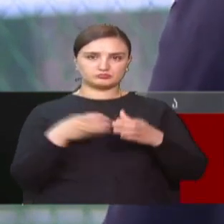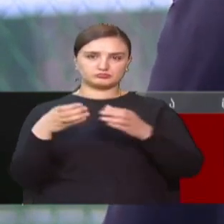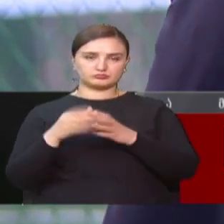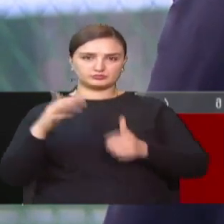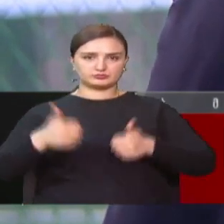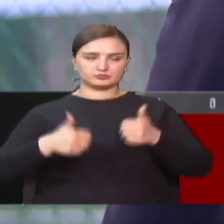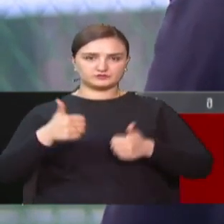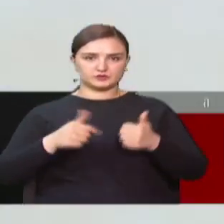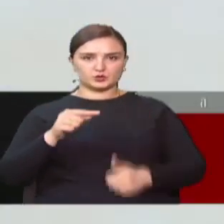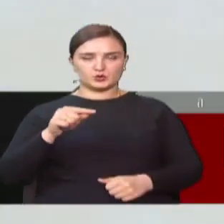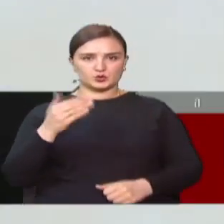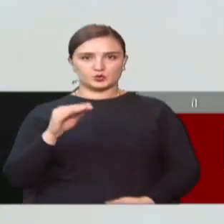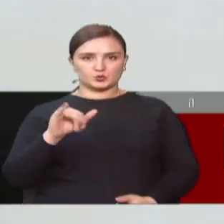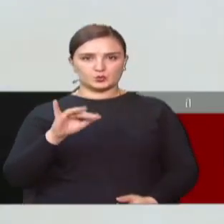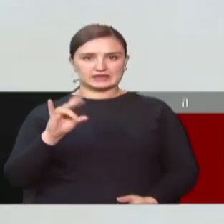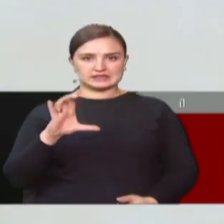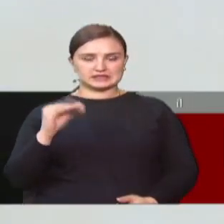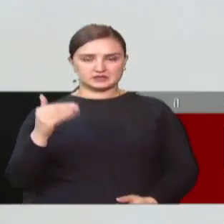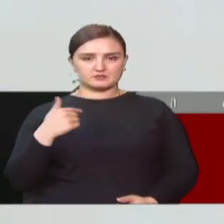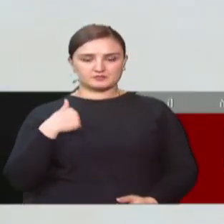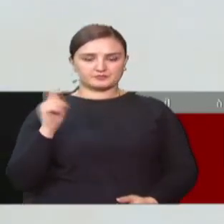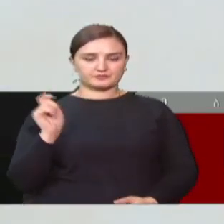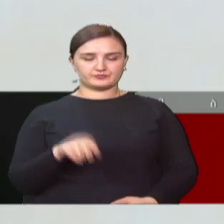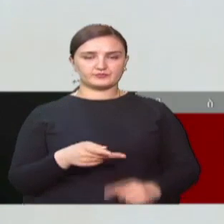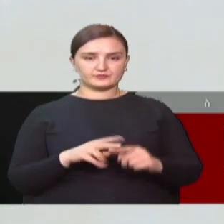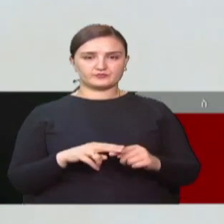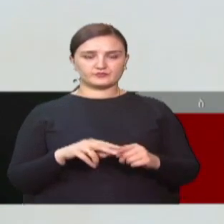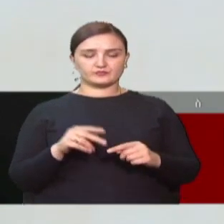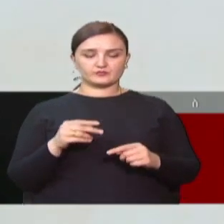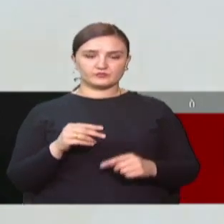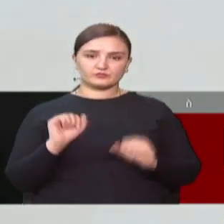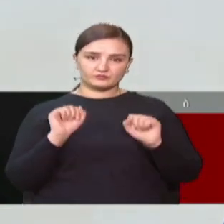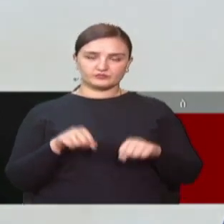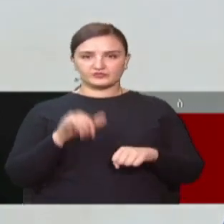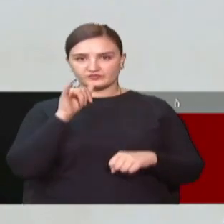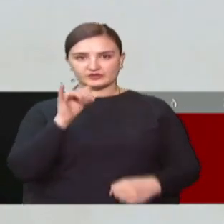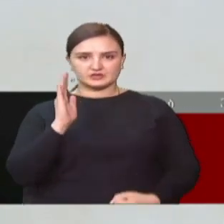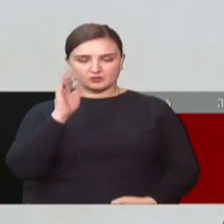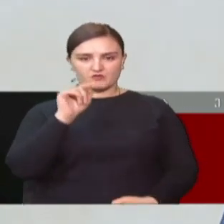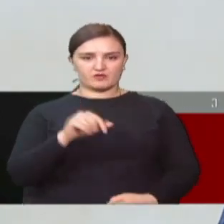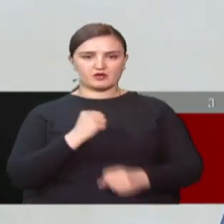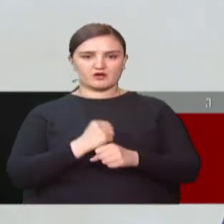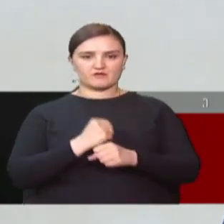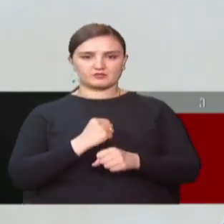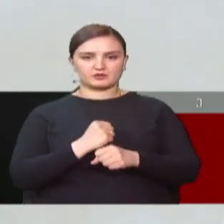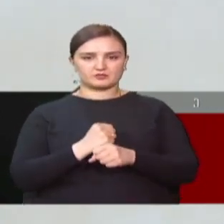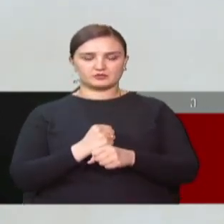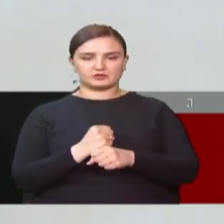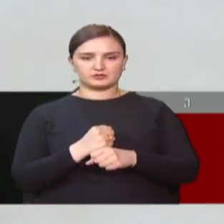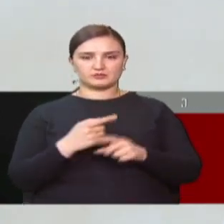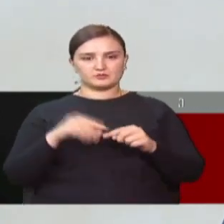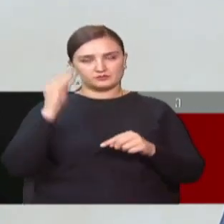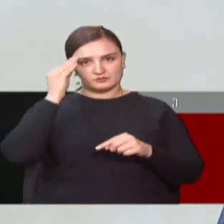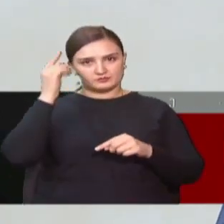უმასპინძლებს ტუნისის ნაკრებს. ახლა აქ ვართ იმის დასადგენად, ხომ არ შეგვიძლია სამომავლოდ აქაც განვახორციელოთ პროექტი. Ideea